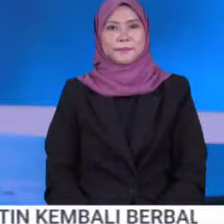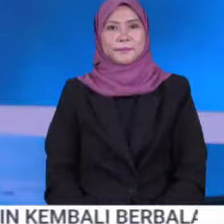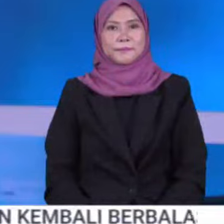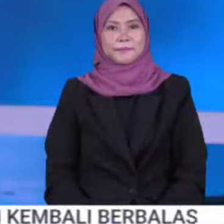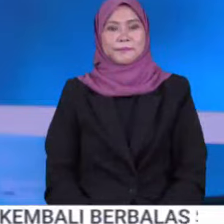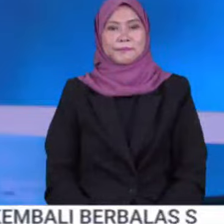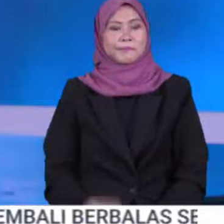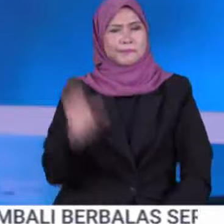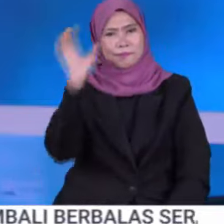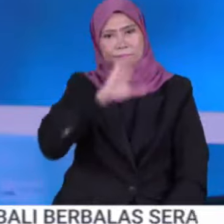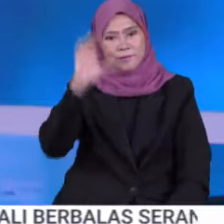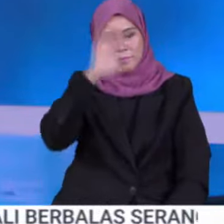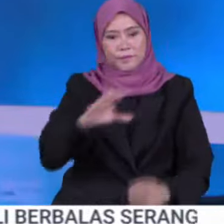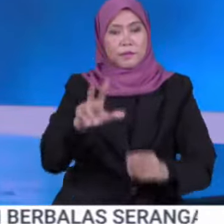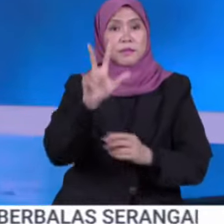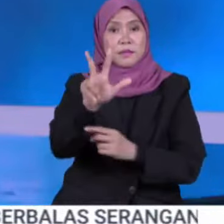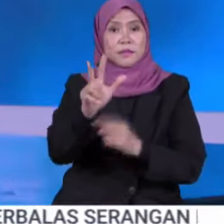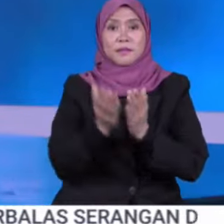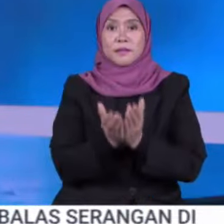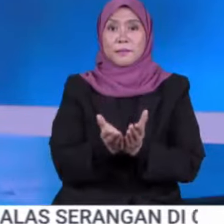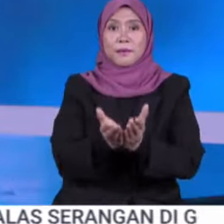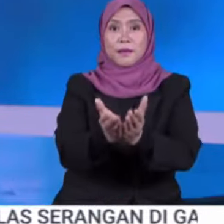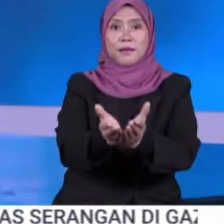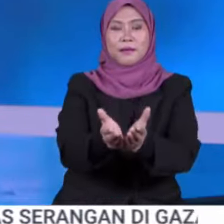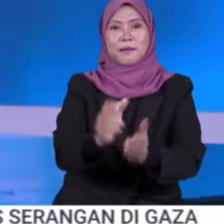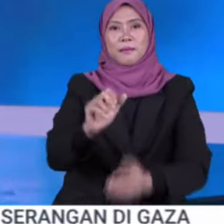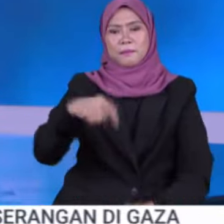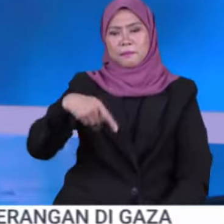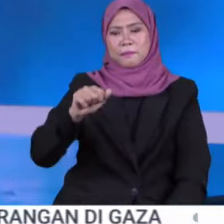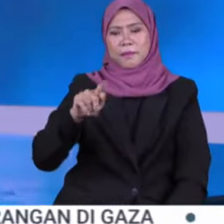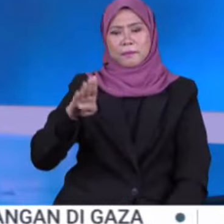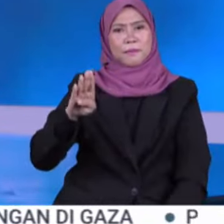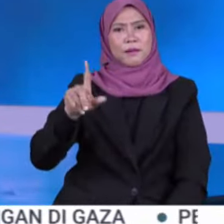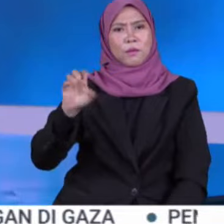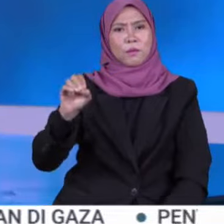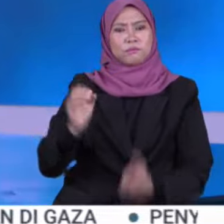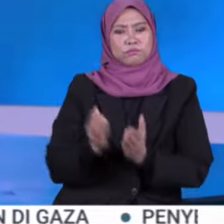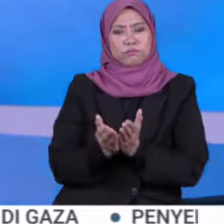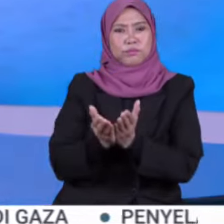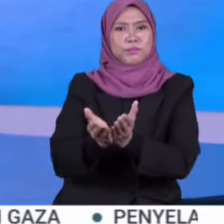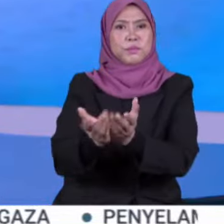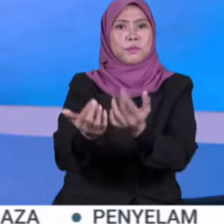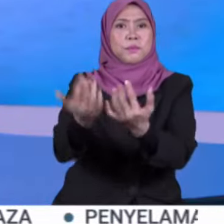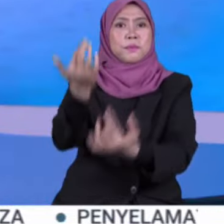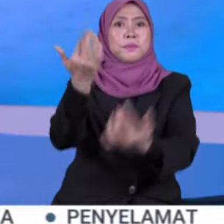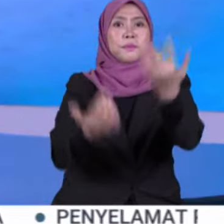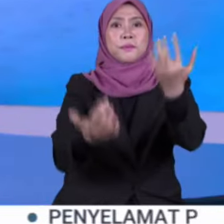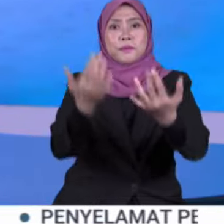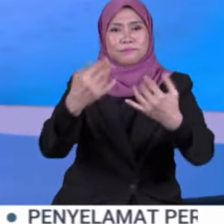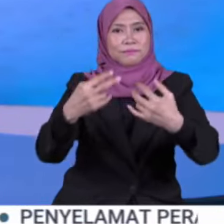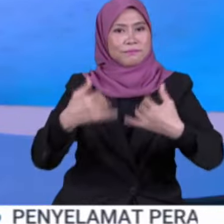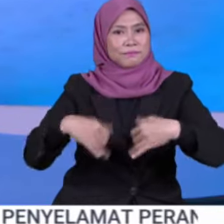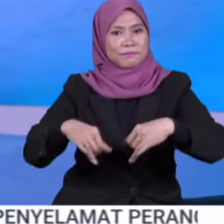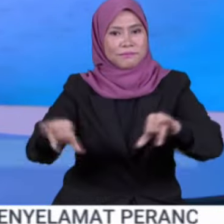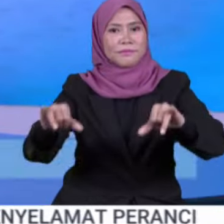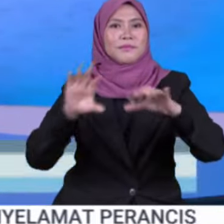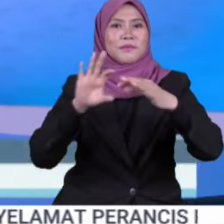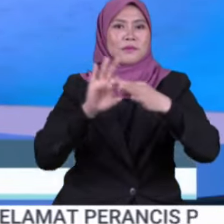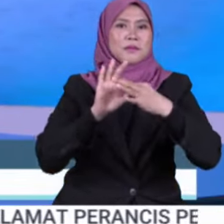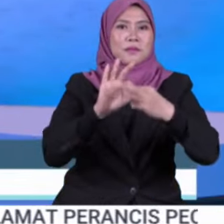Misi pencarian 3 kru kapal MT Pablo yang terbakar di perairan Tanjung Sedili Johor masih diteruskan dengan